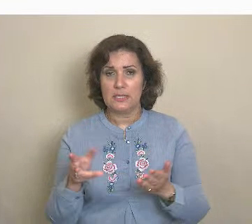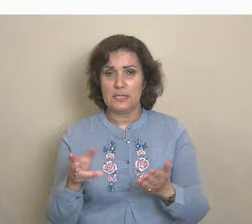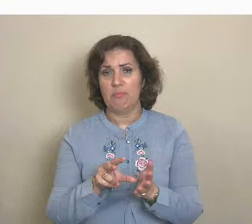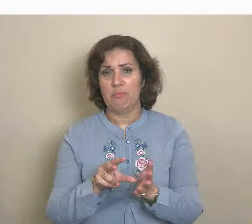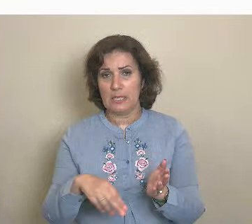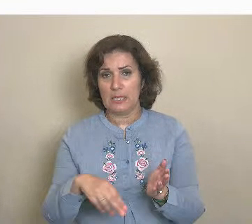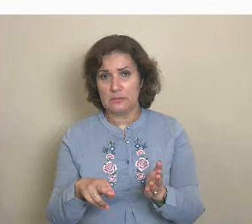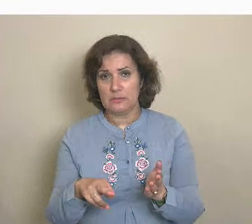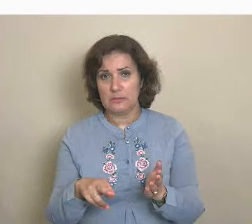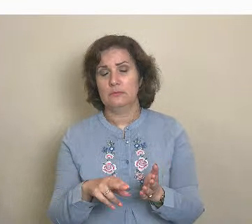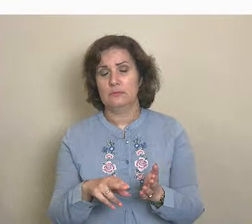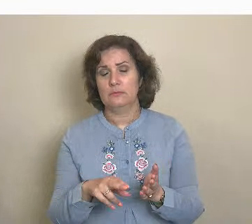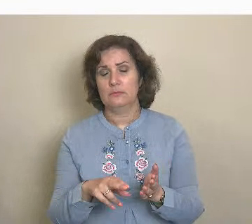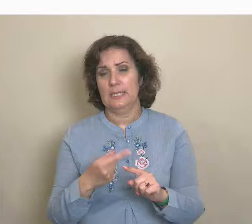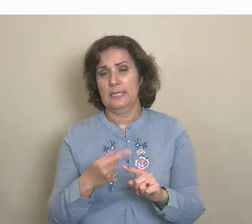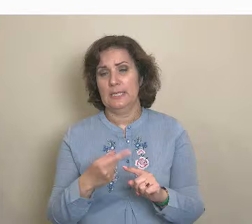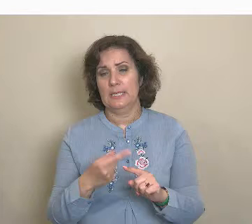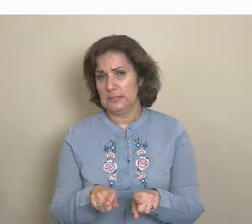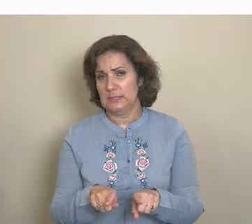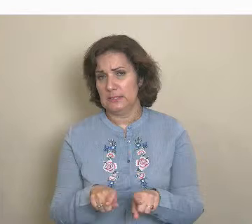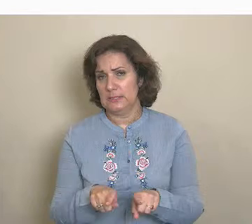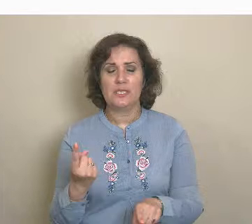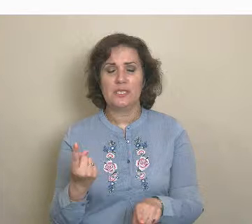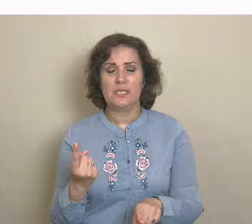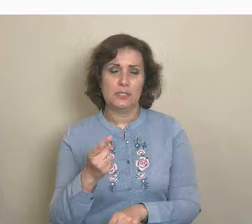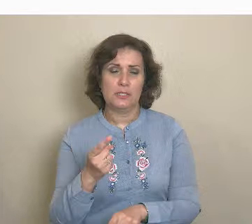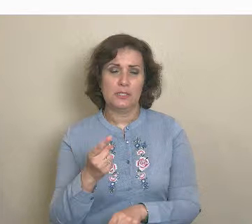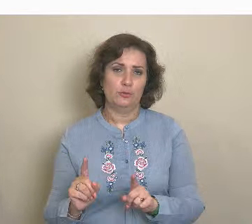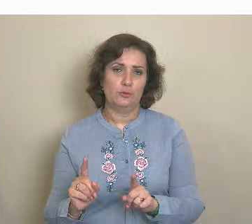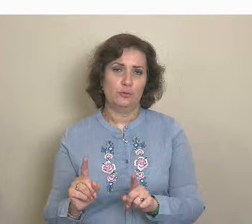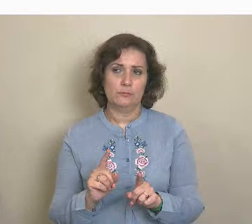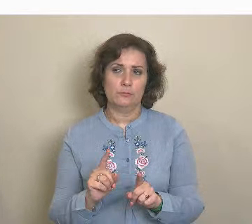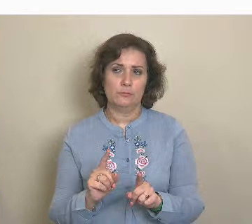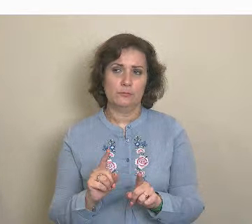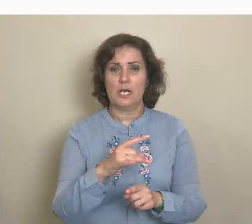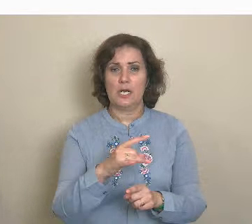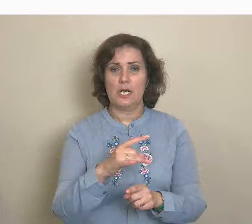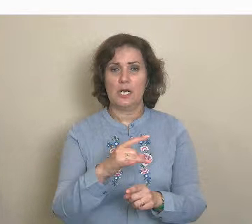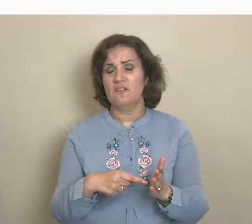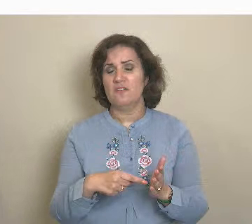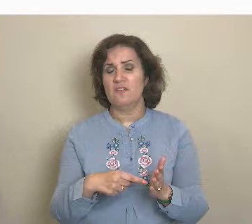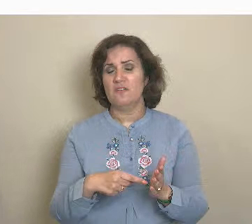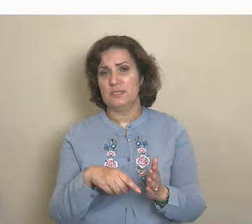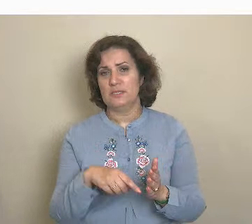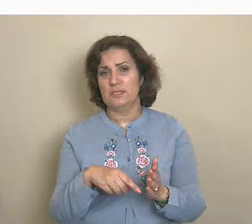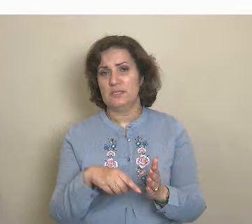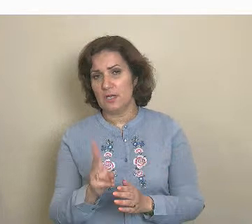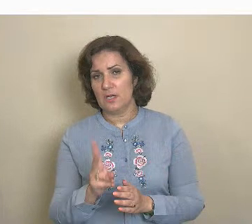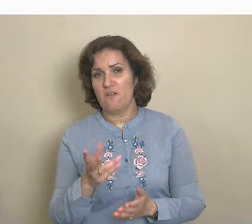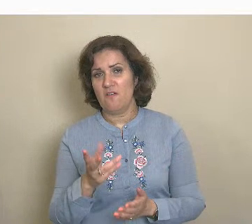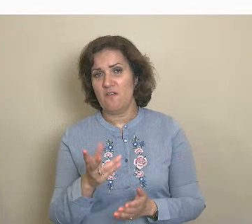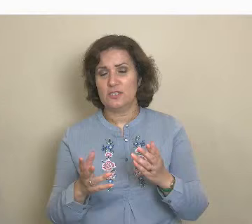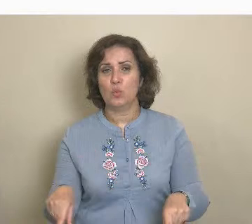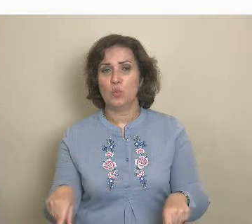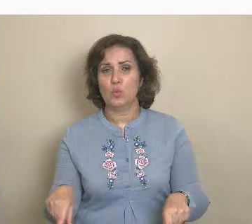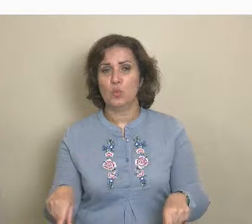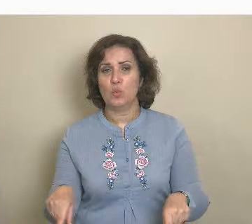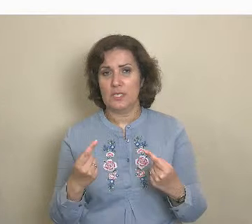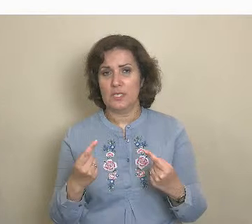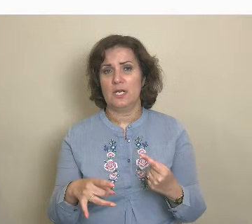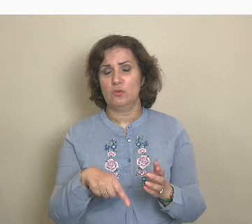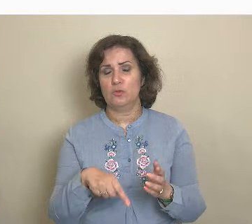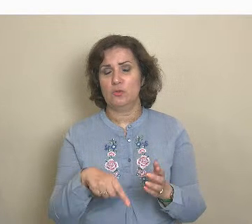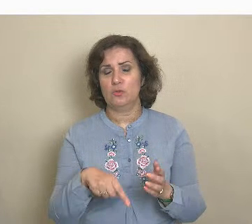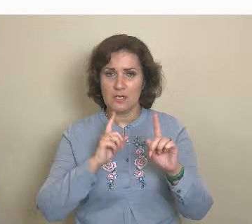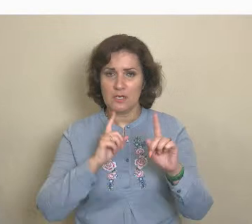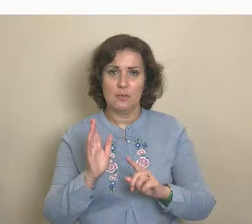last принципі, по суті, example, все те саме. that's the Єдине, same що with only one районне в difference. місті ТВК в Rayons разі утворення in the city районної міської TEC